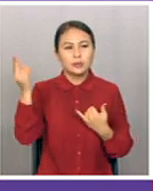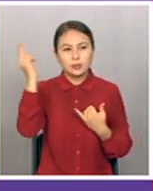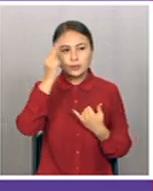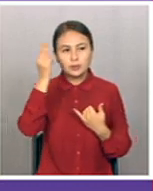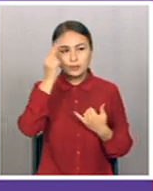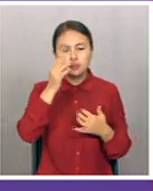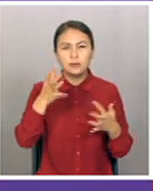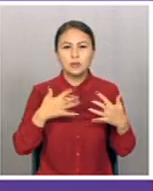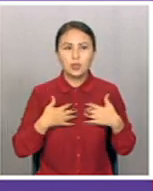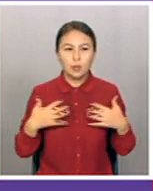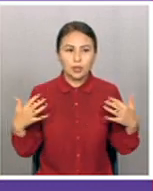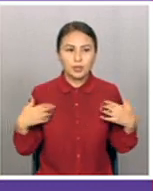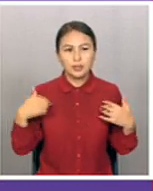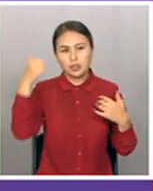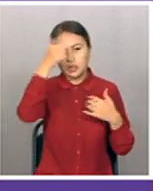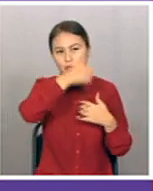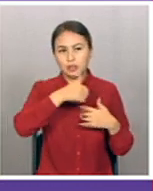сабақта